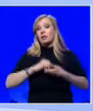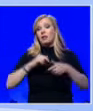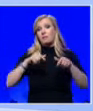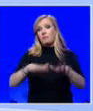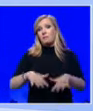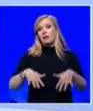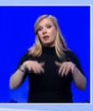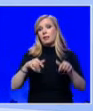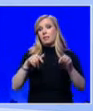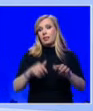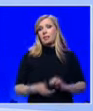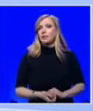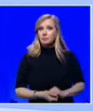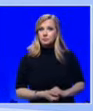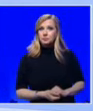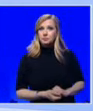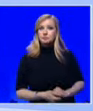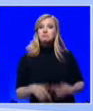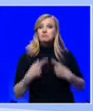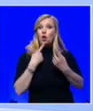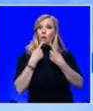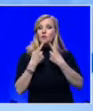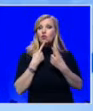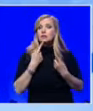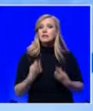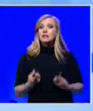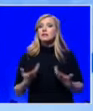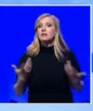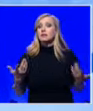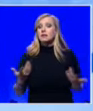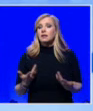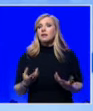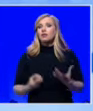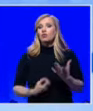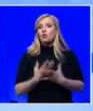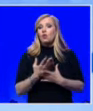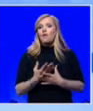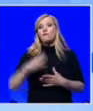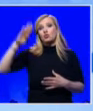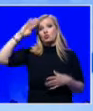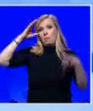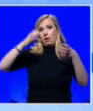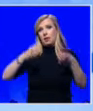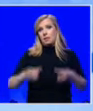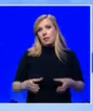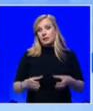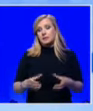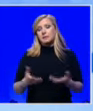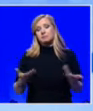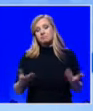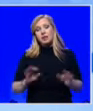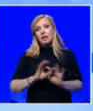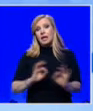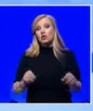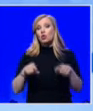в 49-то Народно събрание. Говорим си за стигането до нов служебен кабинет и е